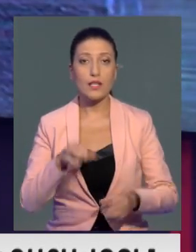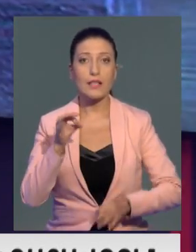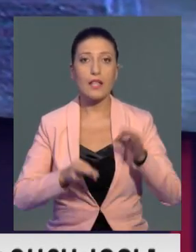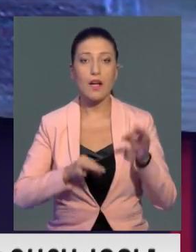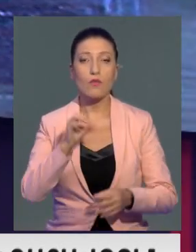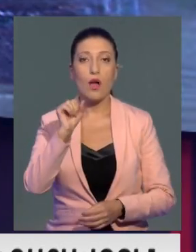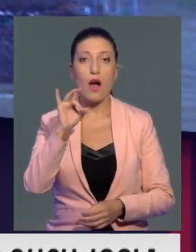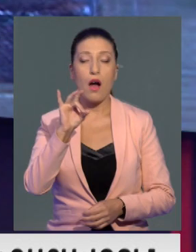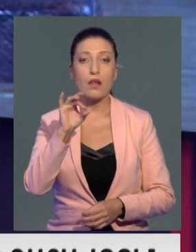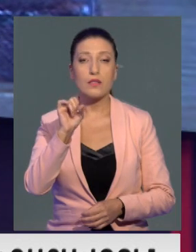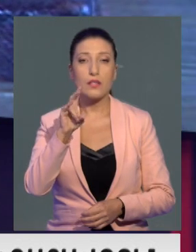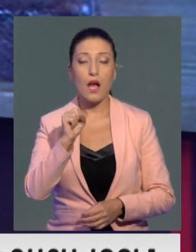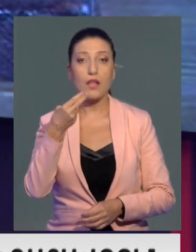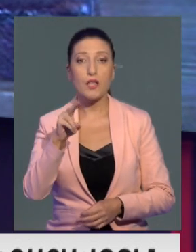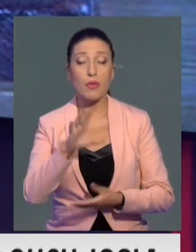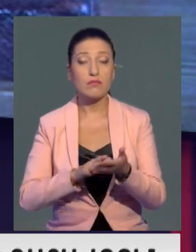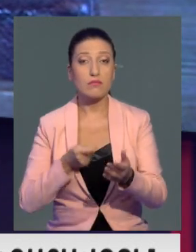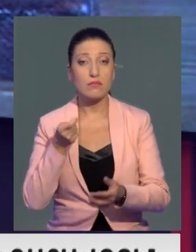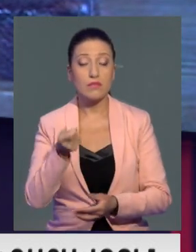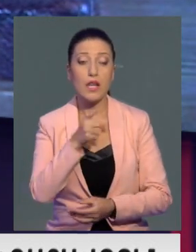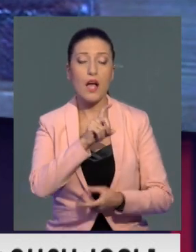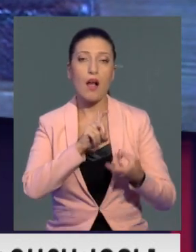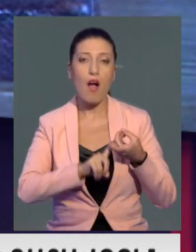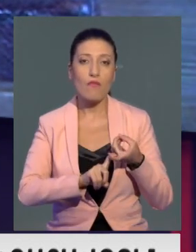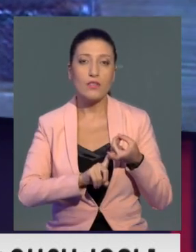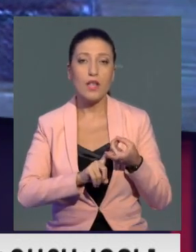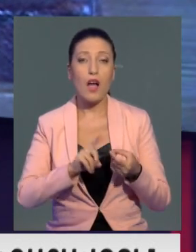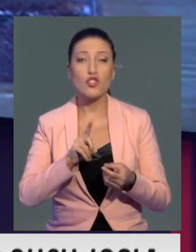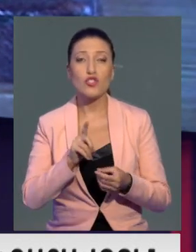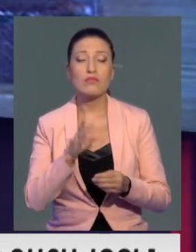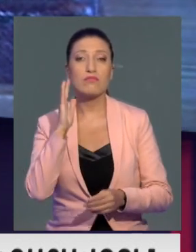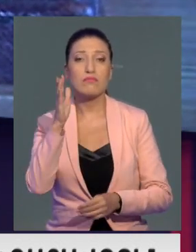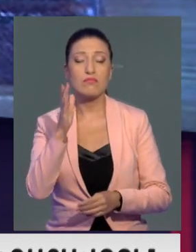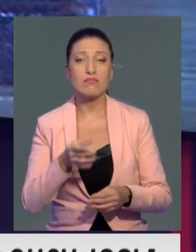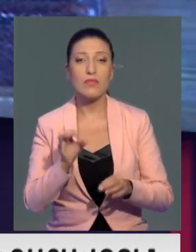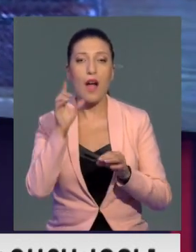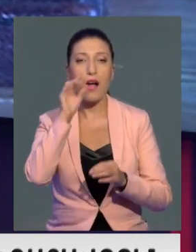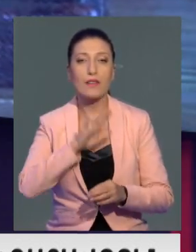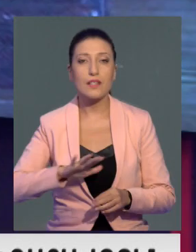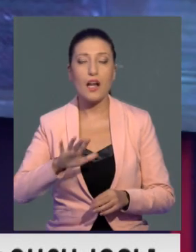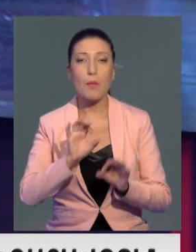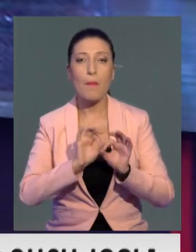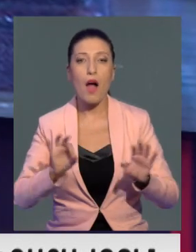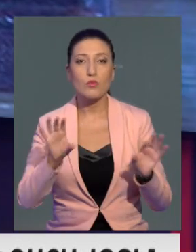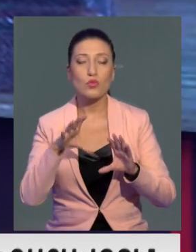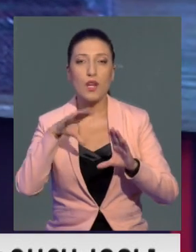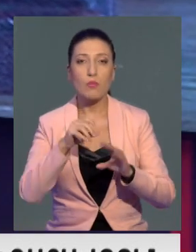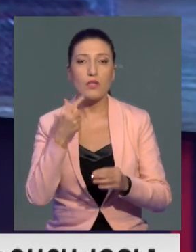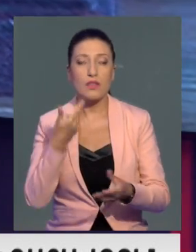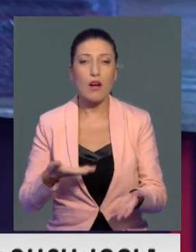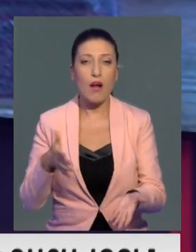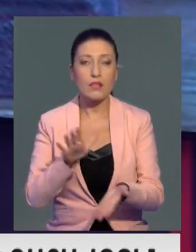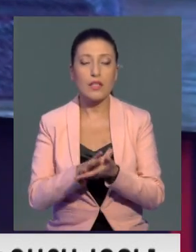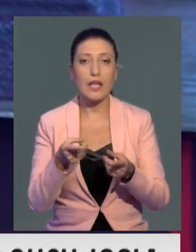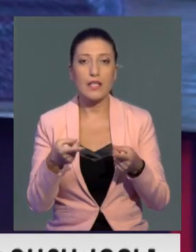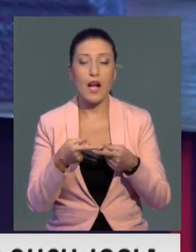Դանիբեկյանին դիմելով արձանագրել է, որ նրանից է կախված, թե ինչ էջ կավելանա Հայաստանի պատմության իր խոսքով ամենախայտառակ քրեական